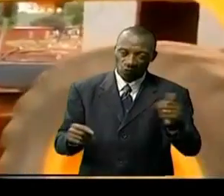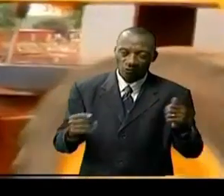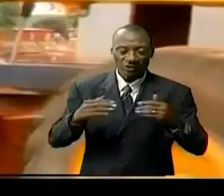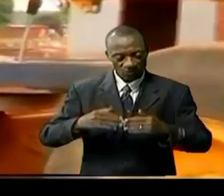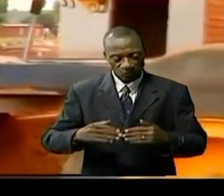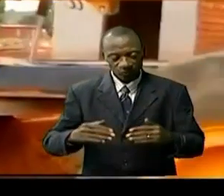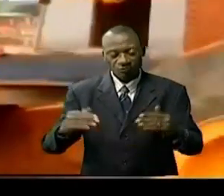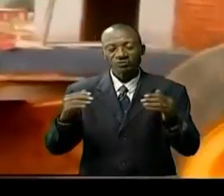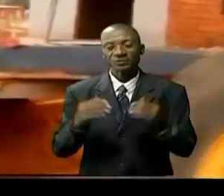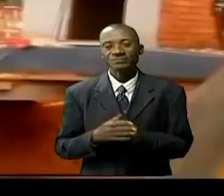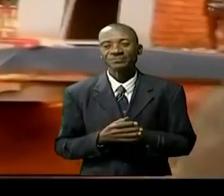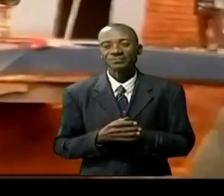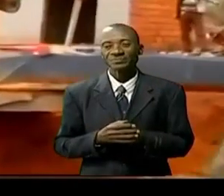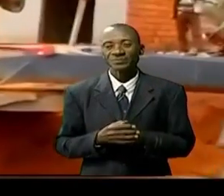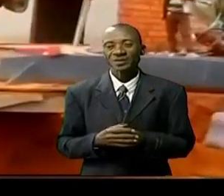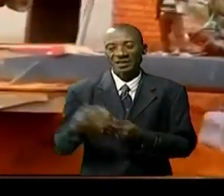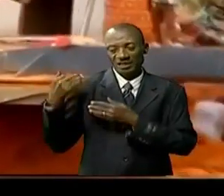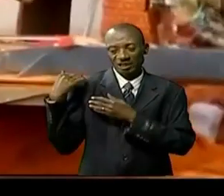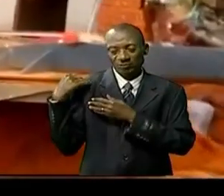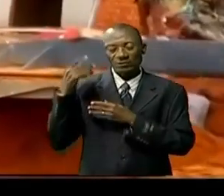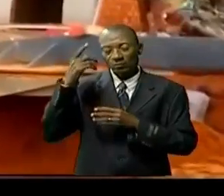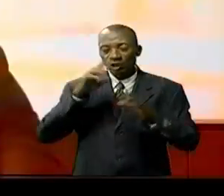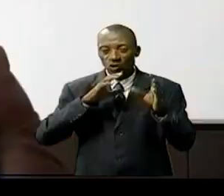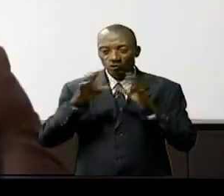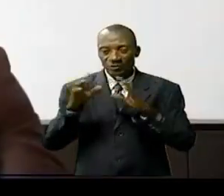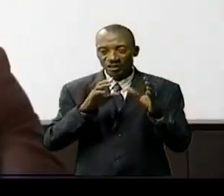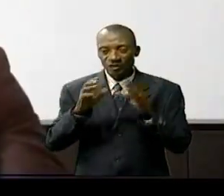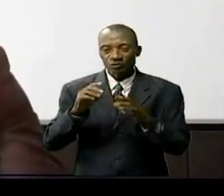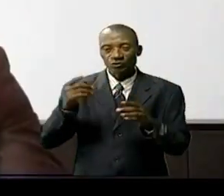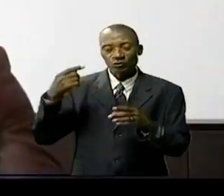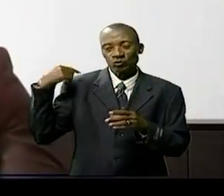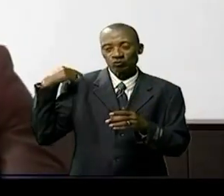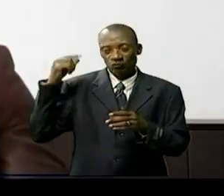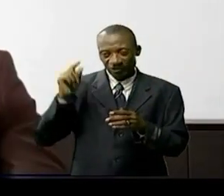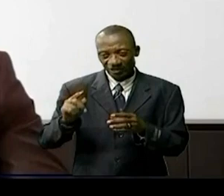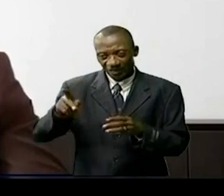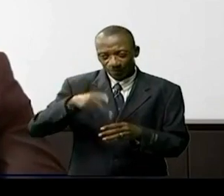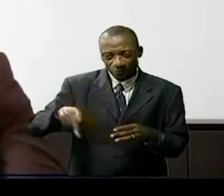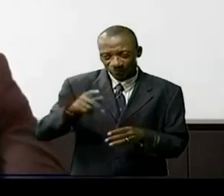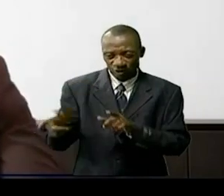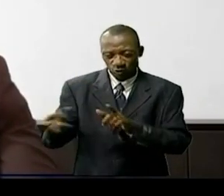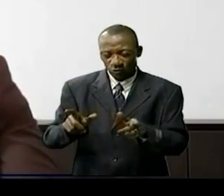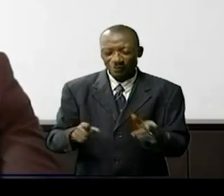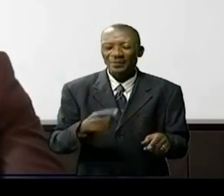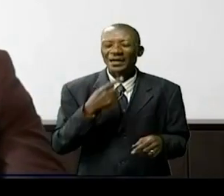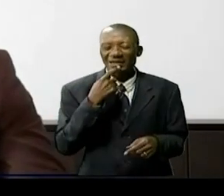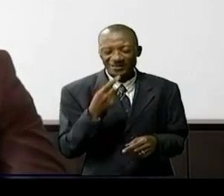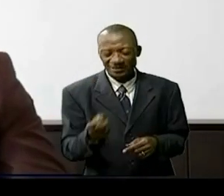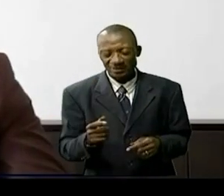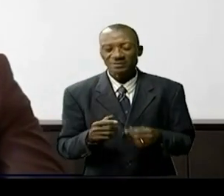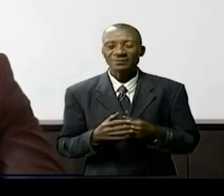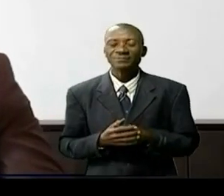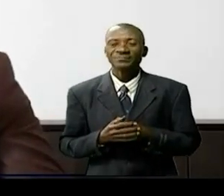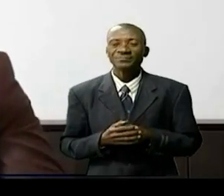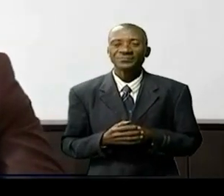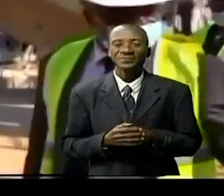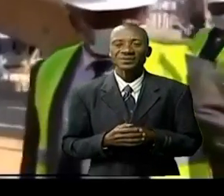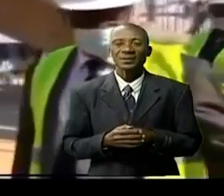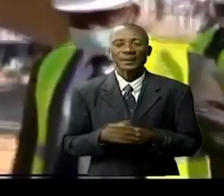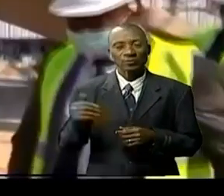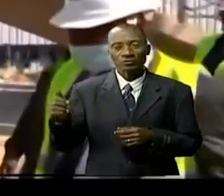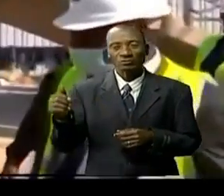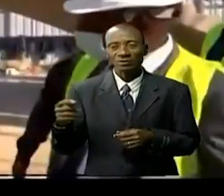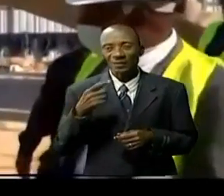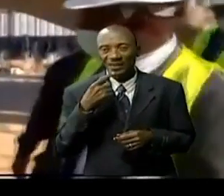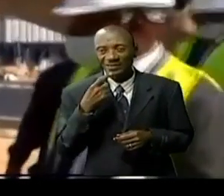du gouvernorat lors d'une conférence dé presse animé le week-end dernier josué youmba fustiger et condamner